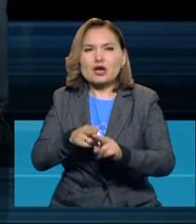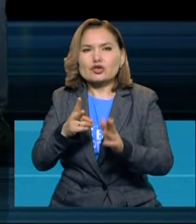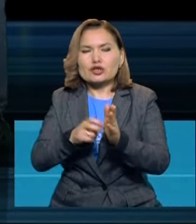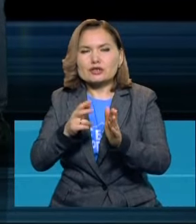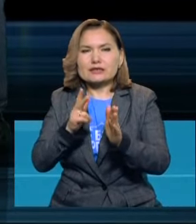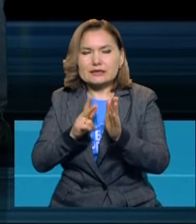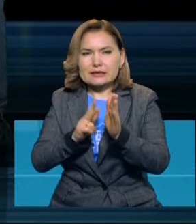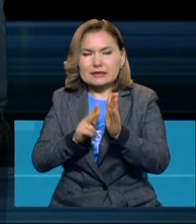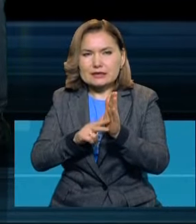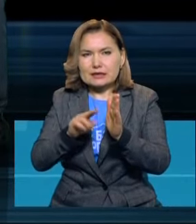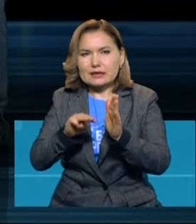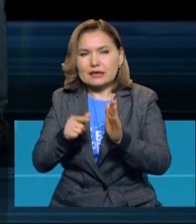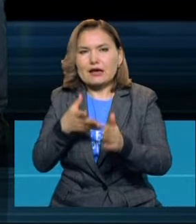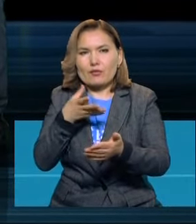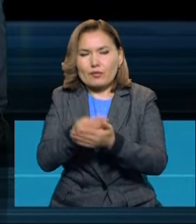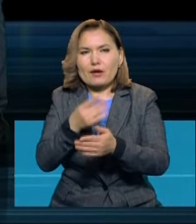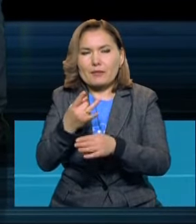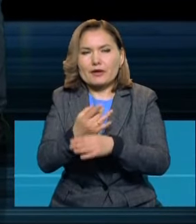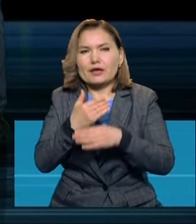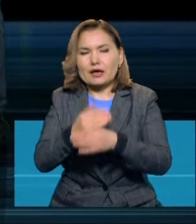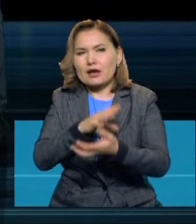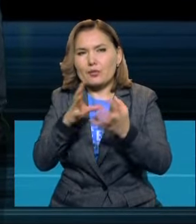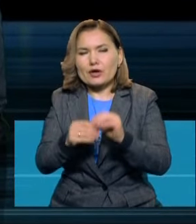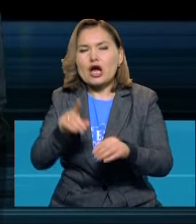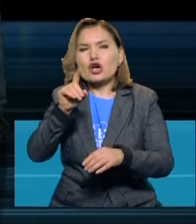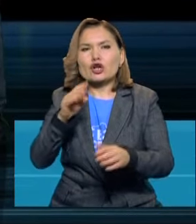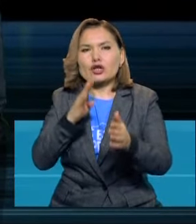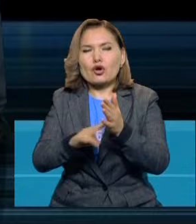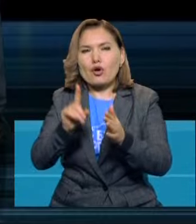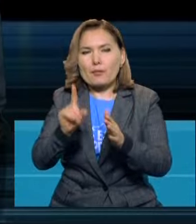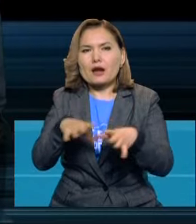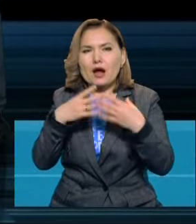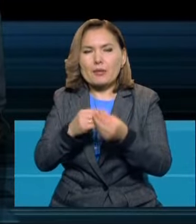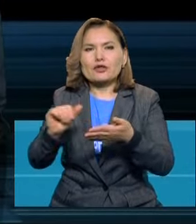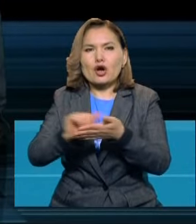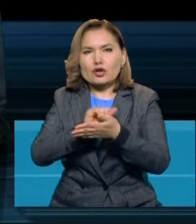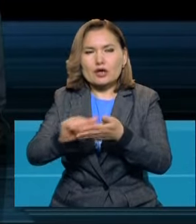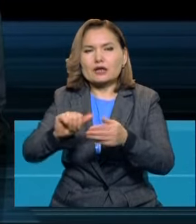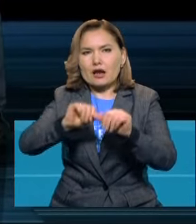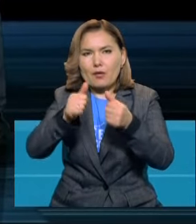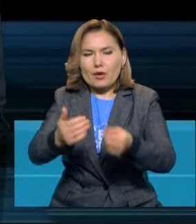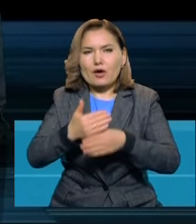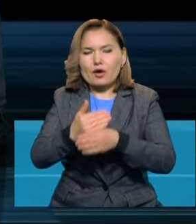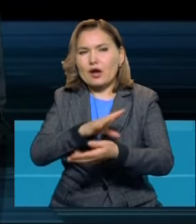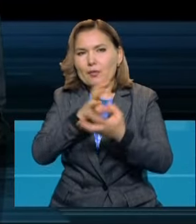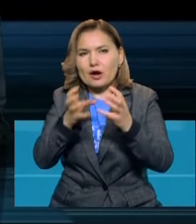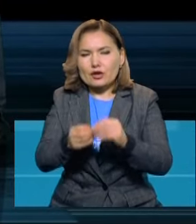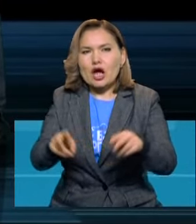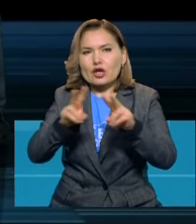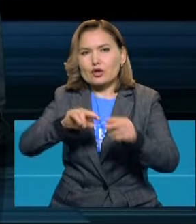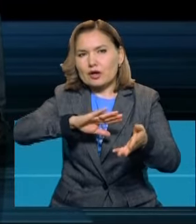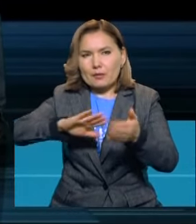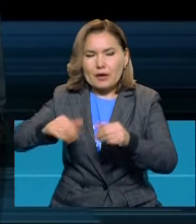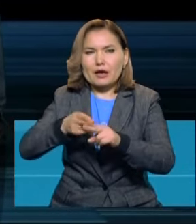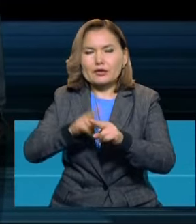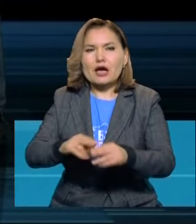берілген. Сондай-ақ, табиғи апаттан зардап шеккен тағы 191 жанұяның құжаттары қаралып жатыр. Міне, осы тексерістен кейін оларға